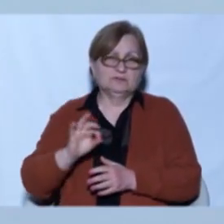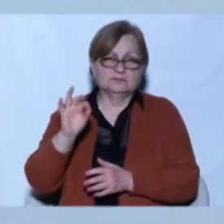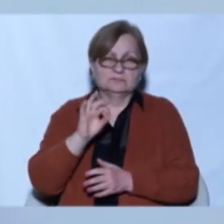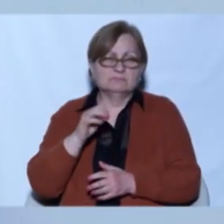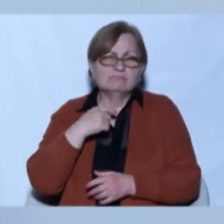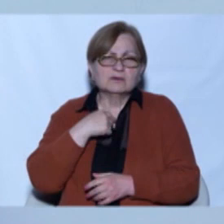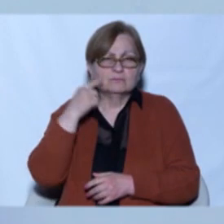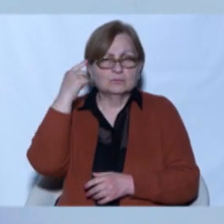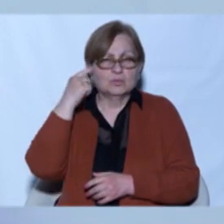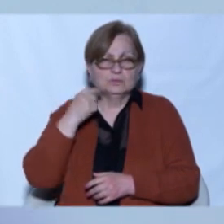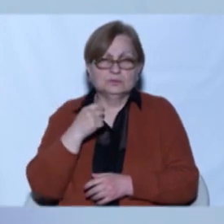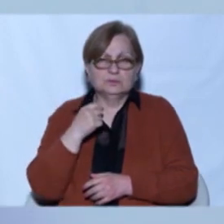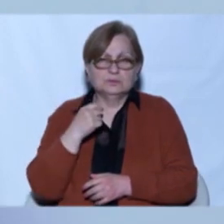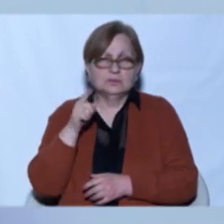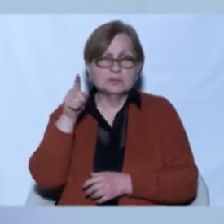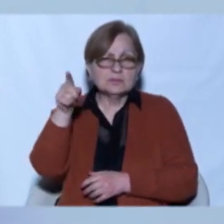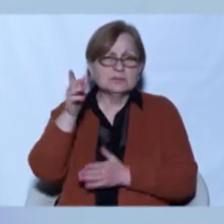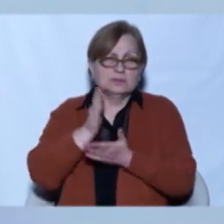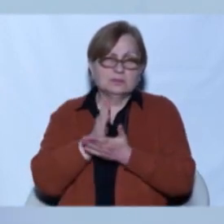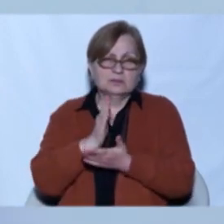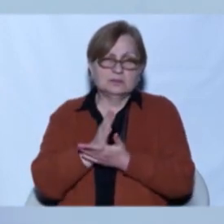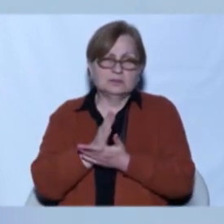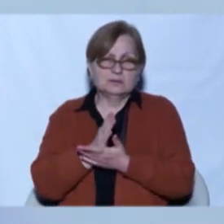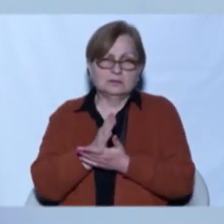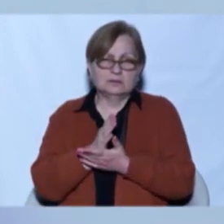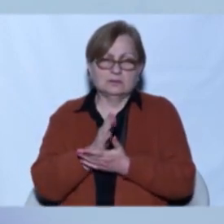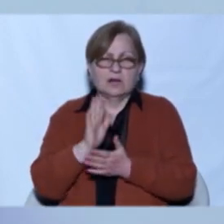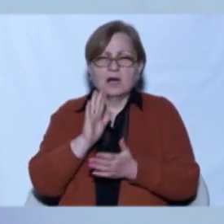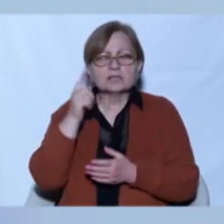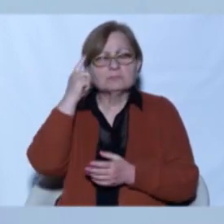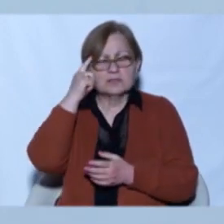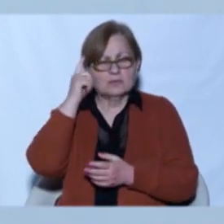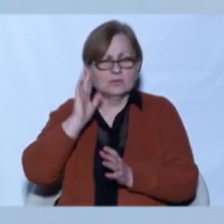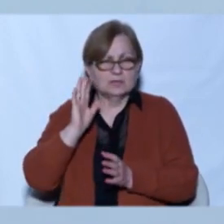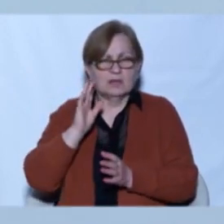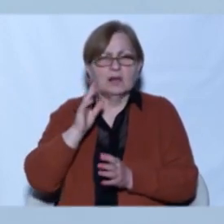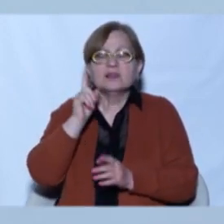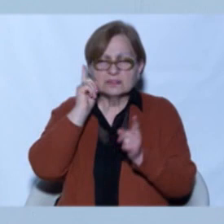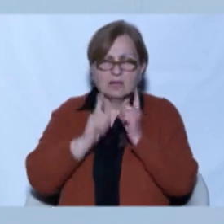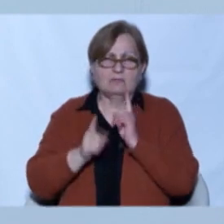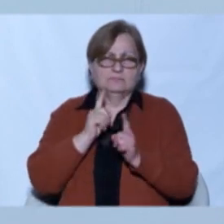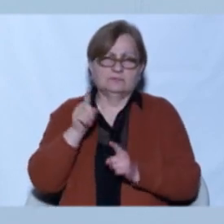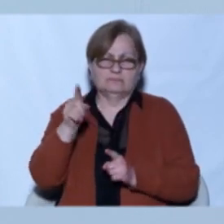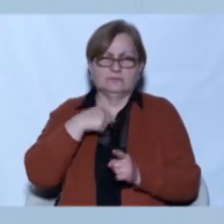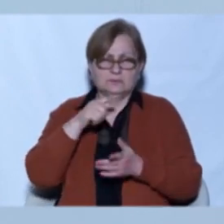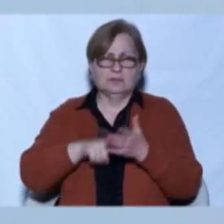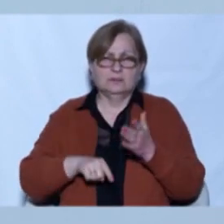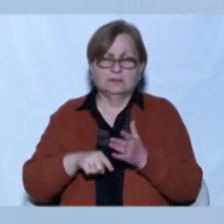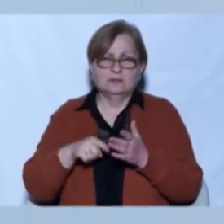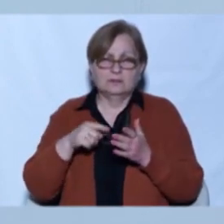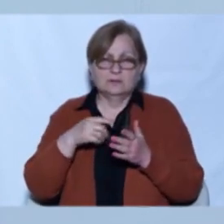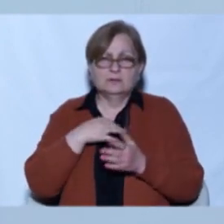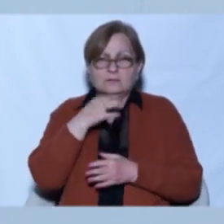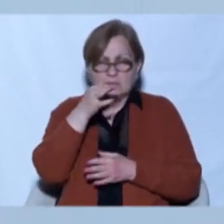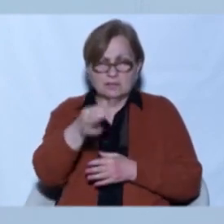მგონია, რომ ის არის, არ მგონია, დარწმუნებული ვარ, რომ ის არის და უკვე ვთქვი